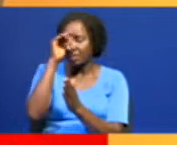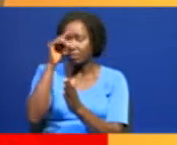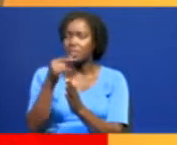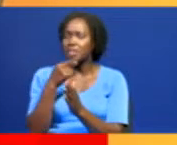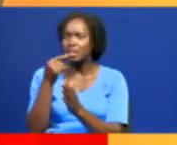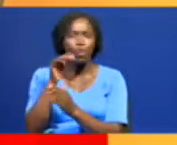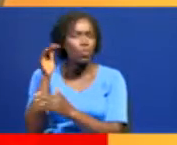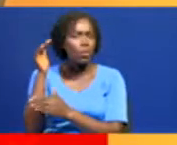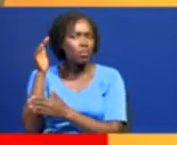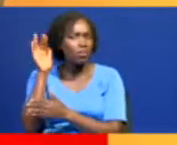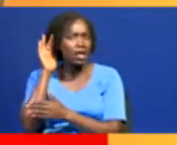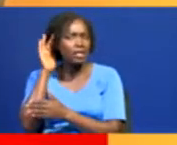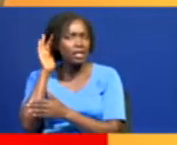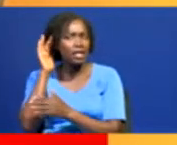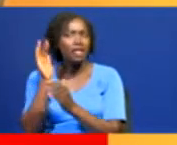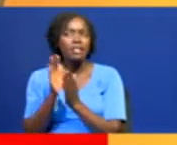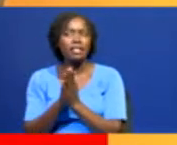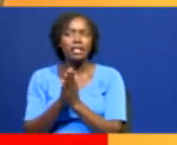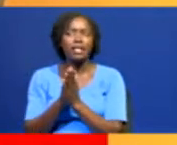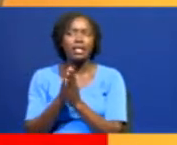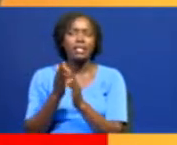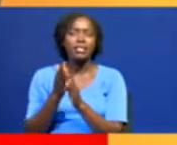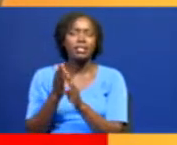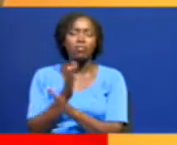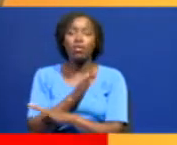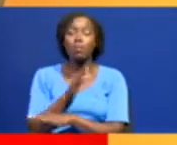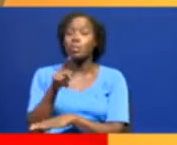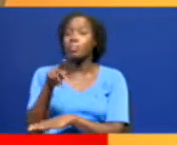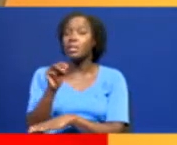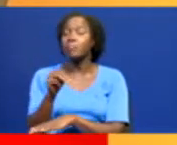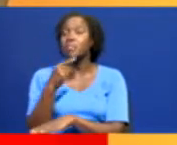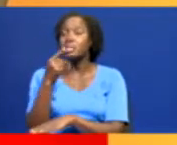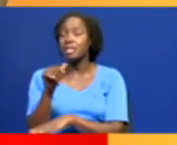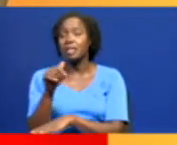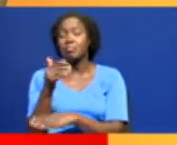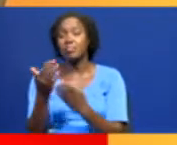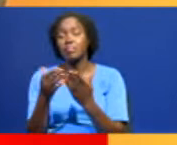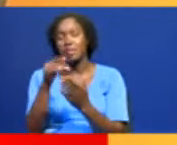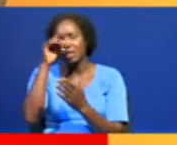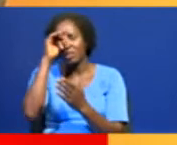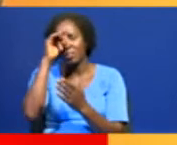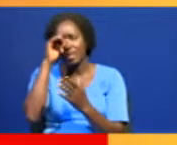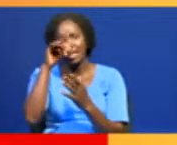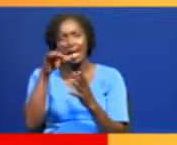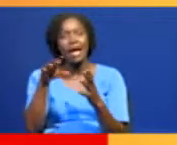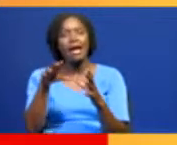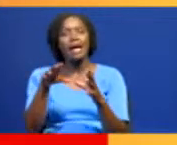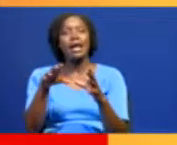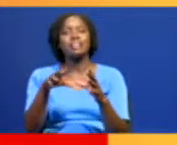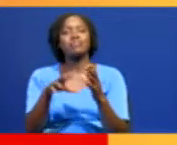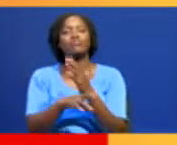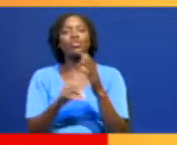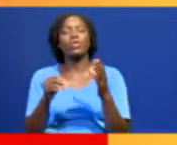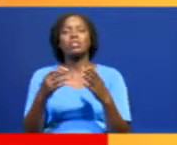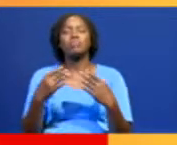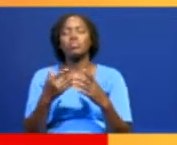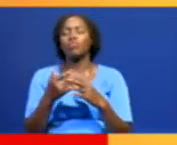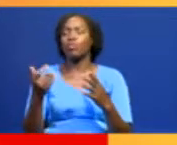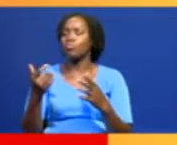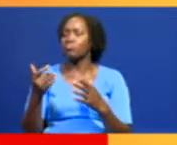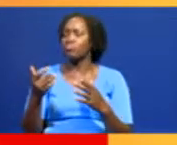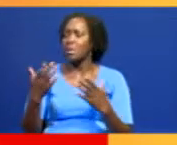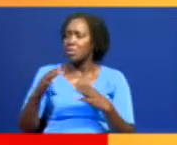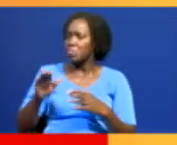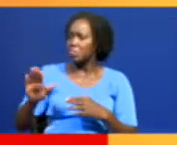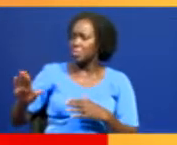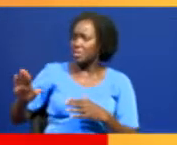ambaye alikuwa prime minister mbeleni akisema kwamba hii serikali pengine imechukua watu kutoka sehemu moja ya nchi, unakuta